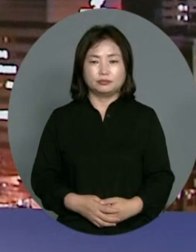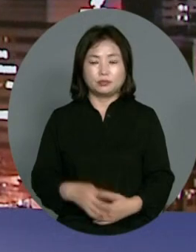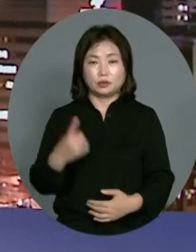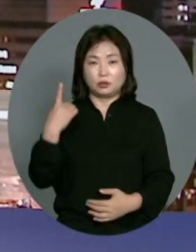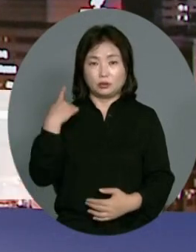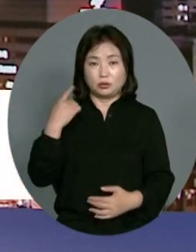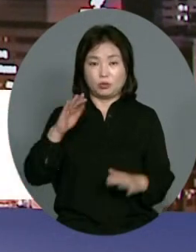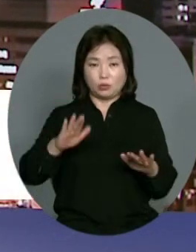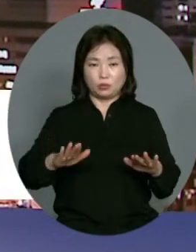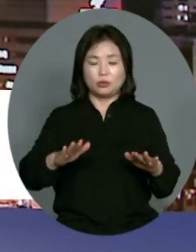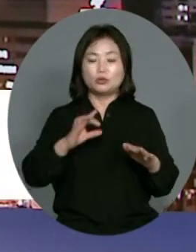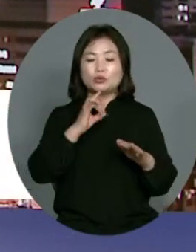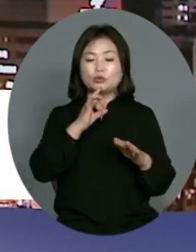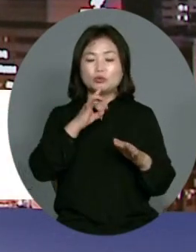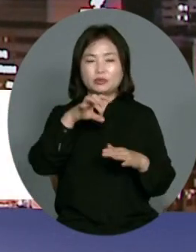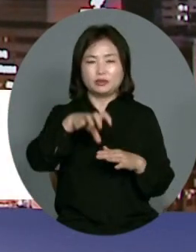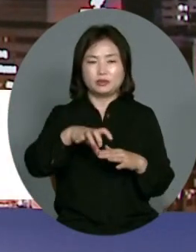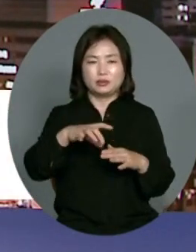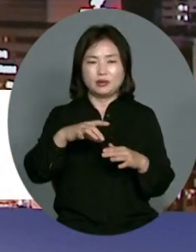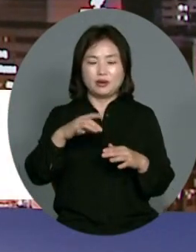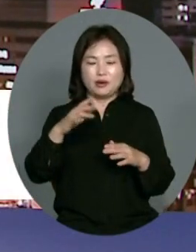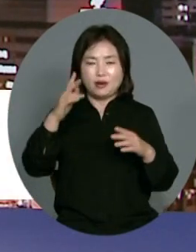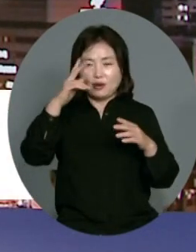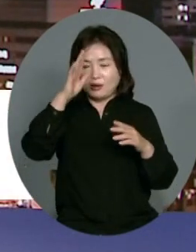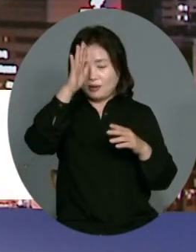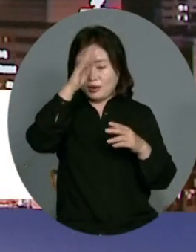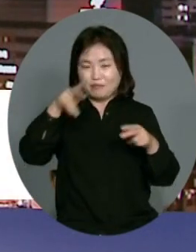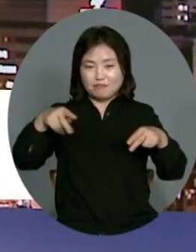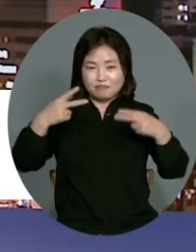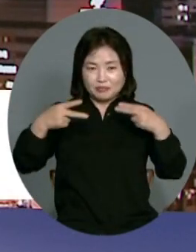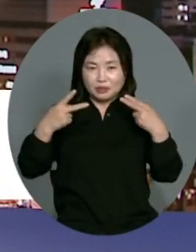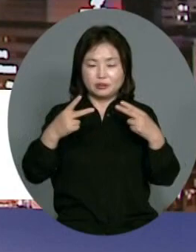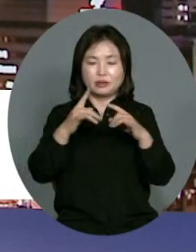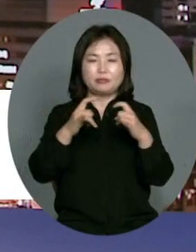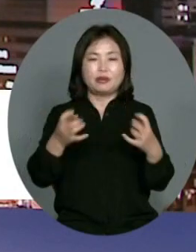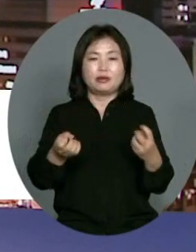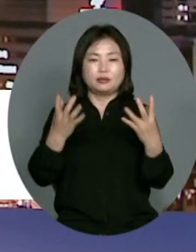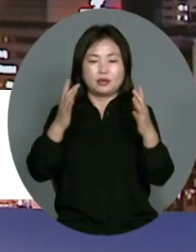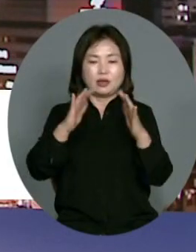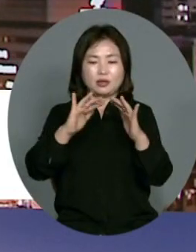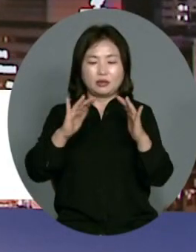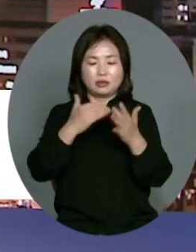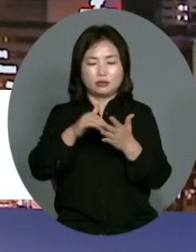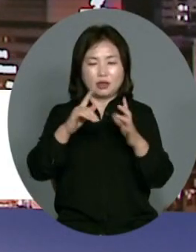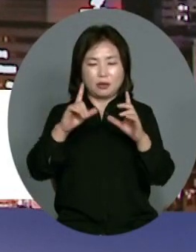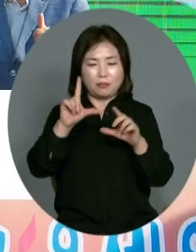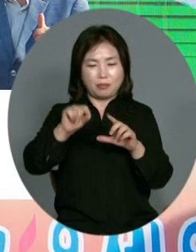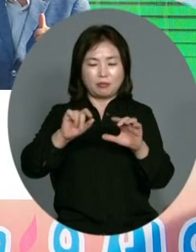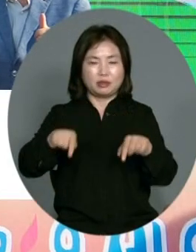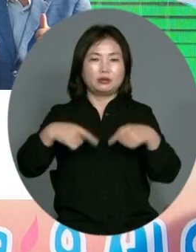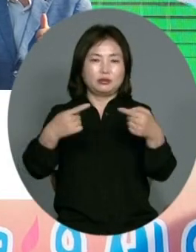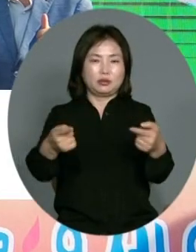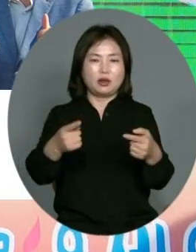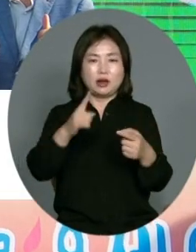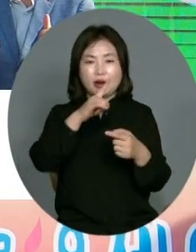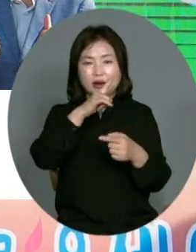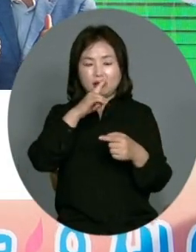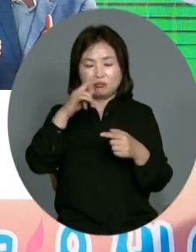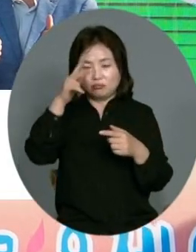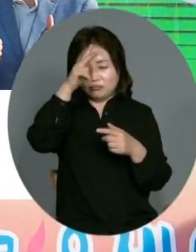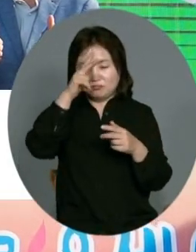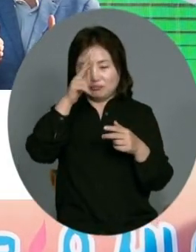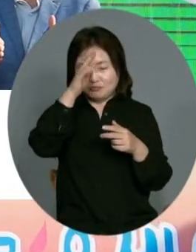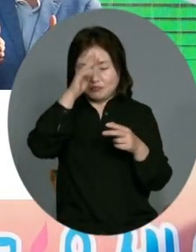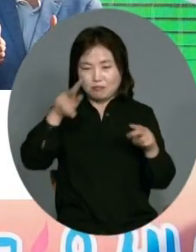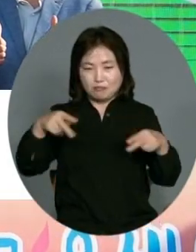어제와 오늘 구미에서 열린 구미 라면 캠핑 페스티벌에 만여 명이 다녀갔습니다 라면 이라는 이색 그대로